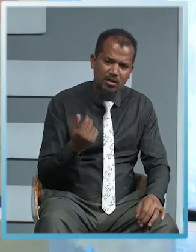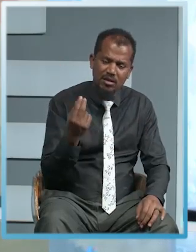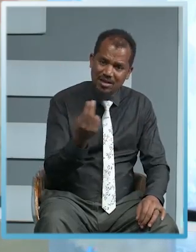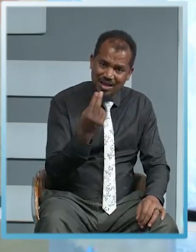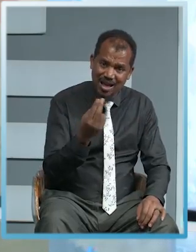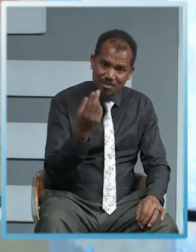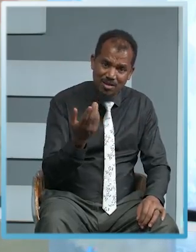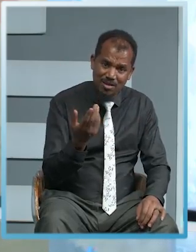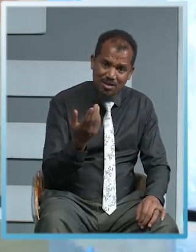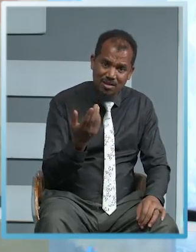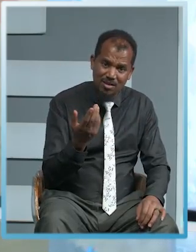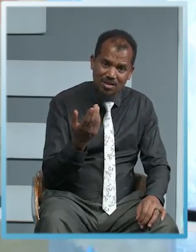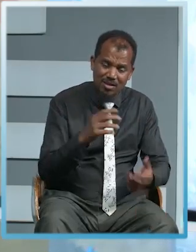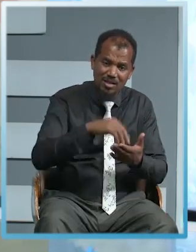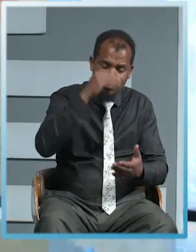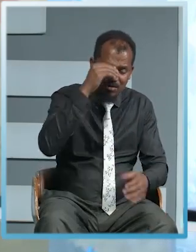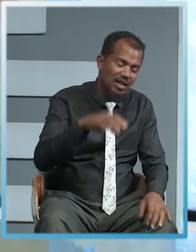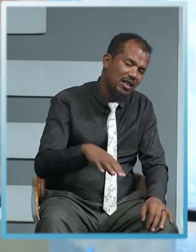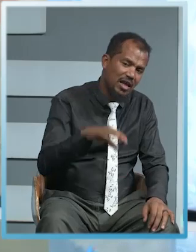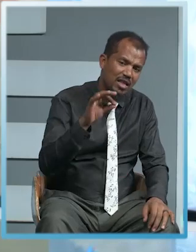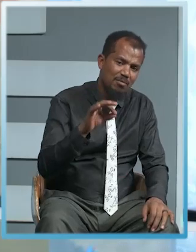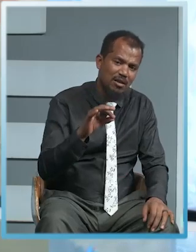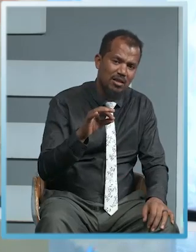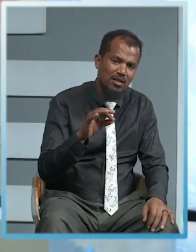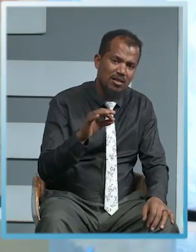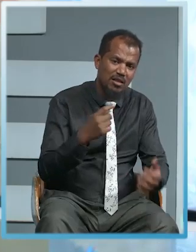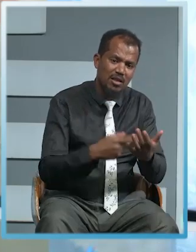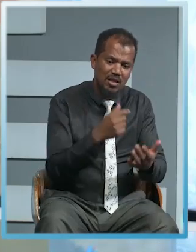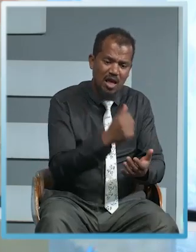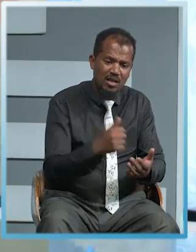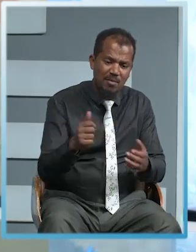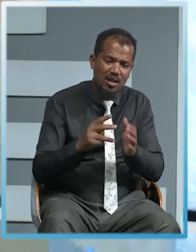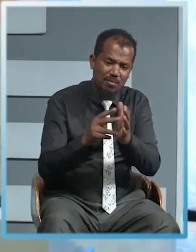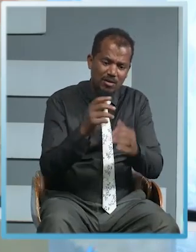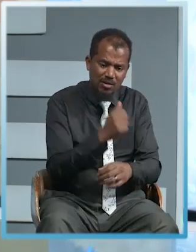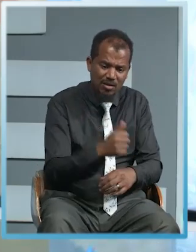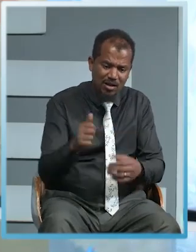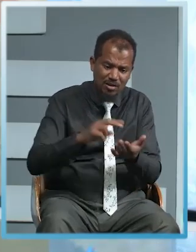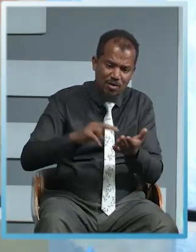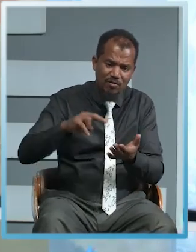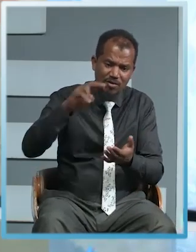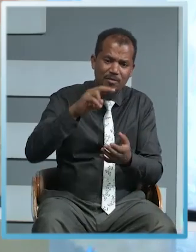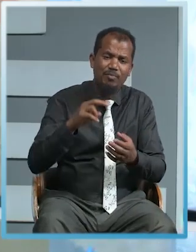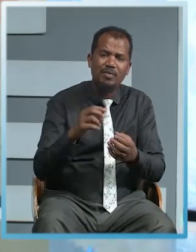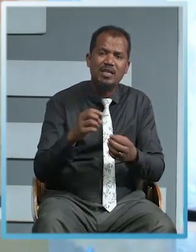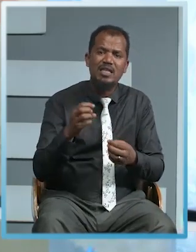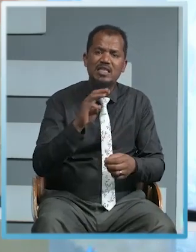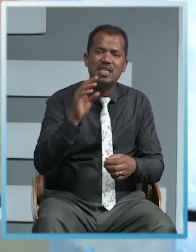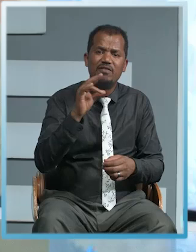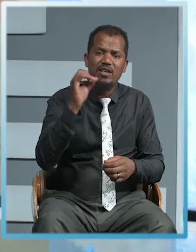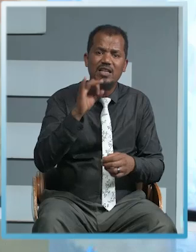ጠቃሚ ትምህርት የተገኘበት እዚህ አዲስ አበባ ለምሳሌ ከአዲስ አበባ ዩኒቨርሲቲ ከሲቪል ሰርቪስ